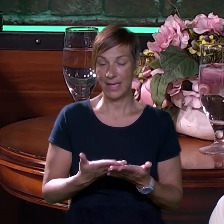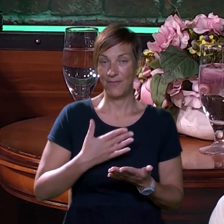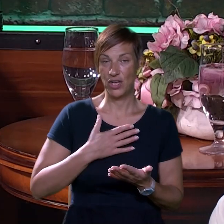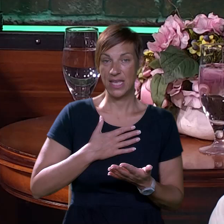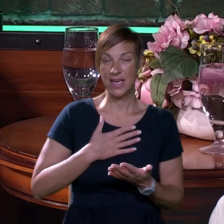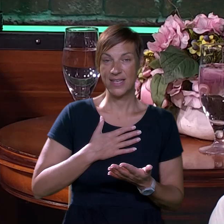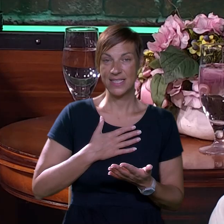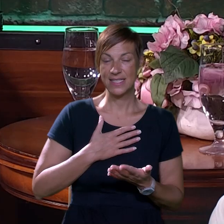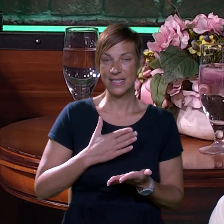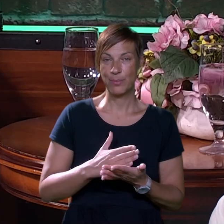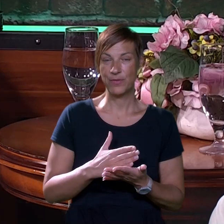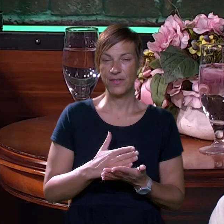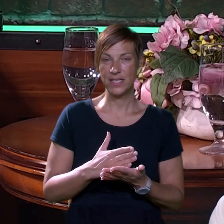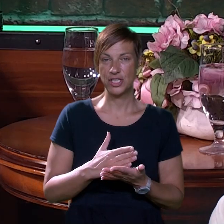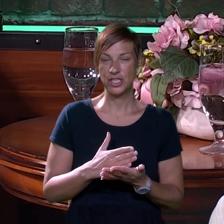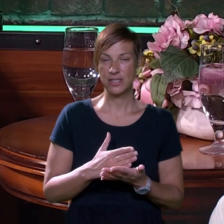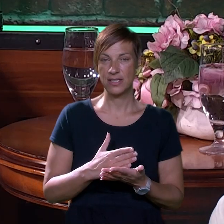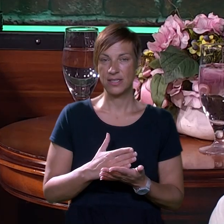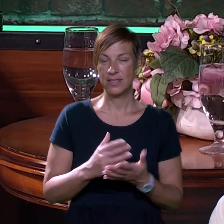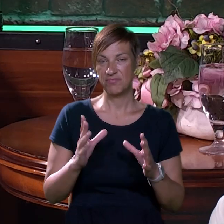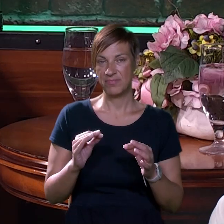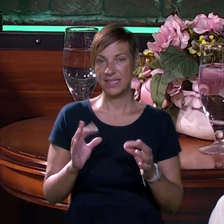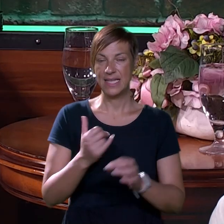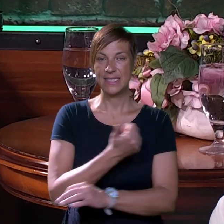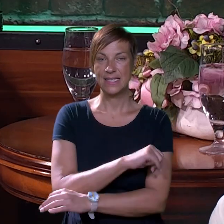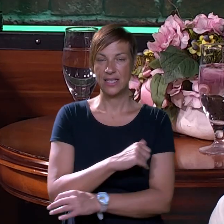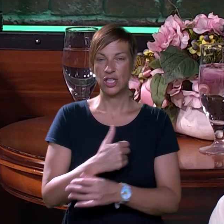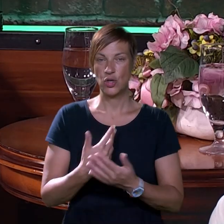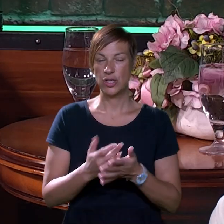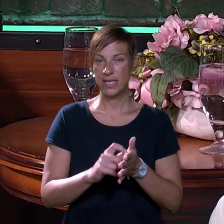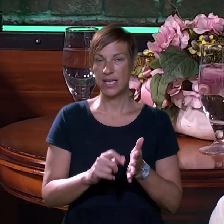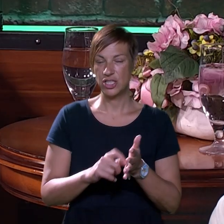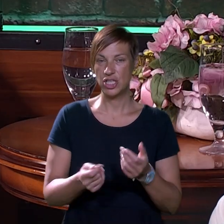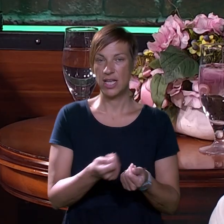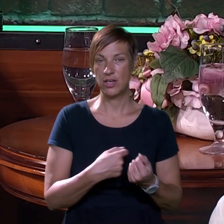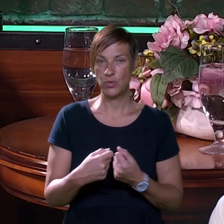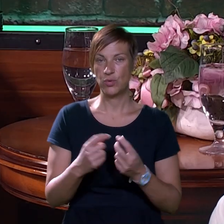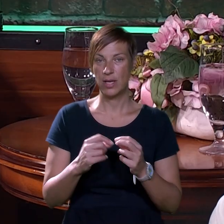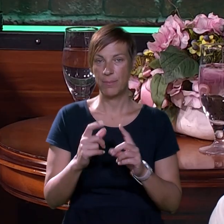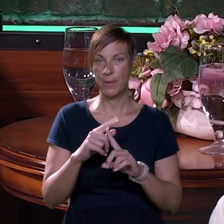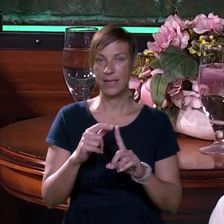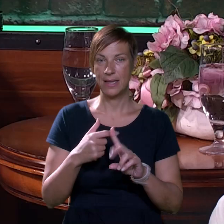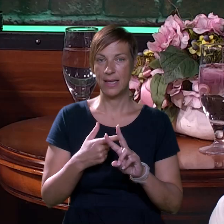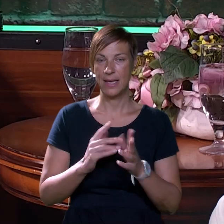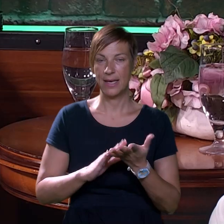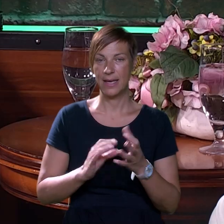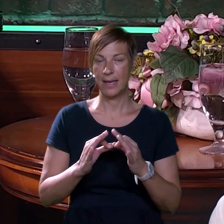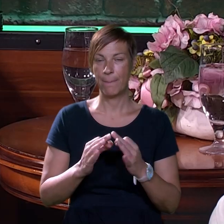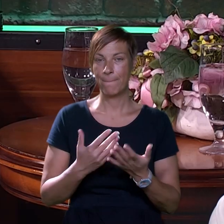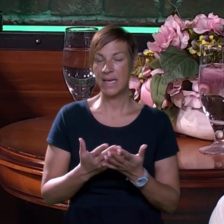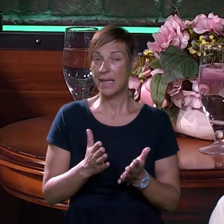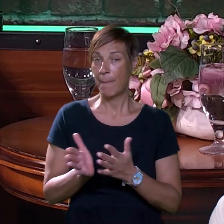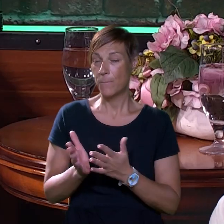evo, ja sam već skoro 10 godina član udruge Betlehem, na opet